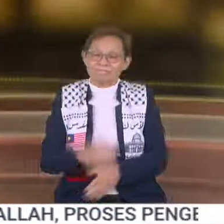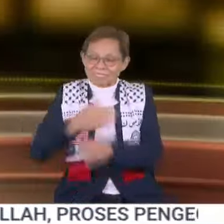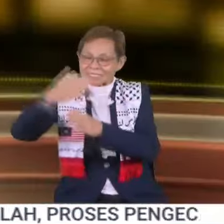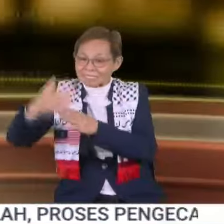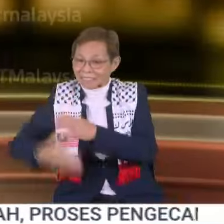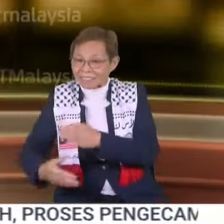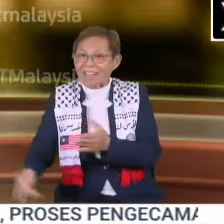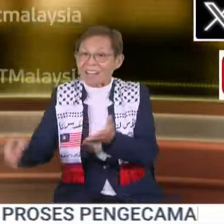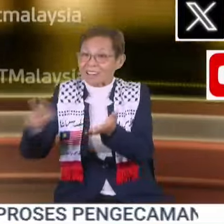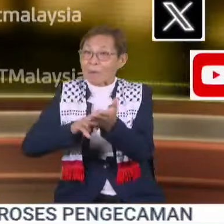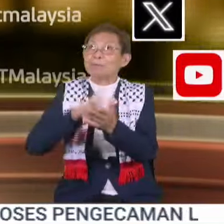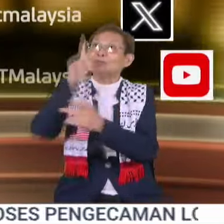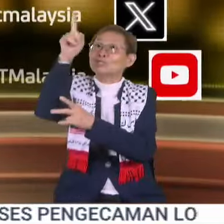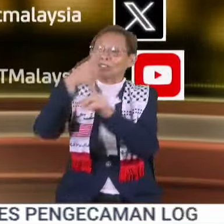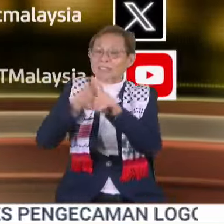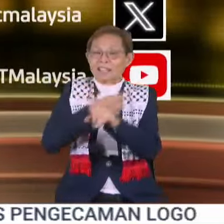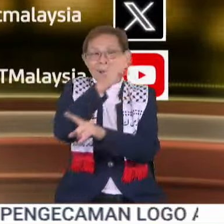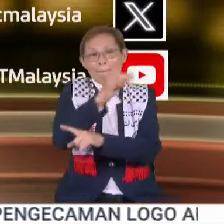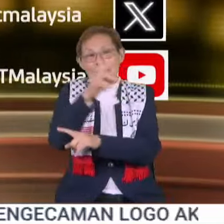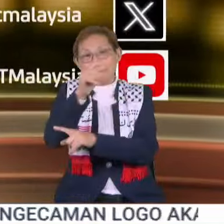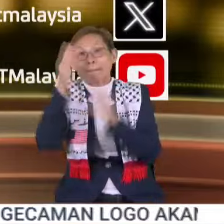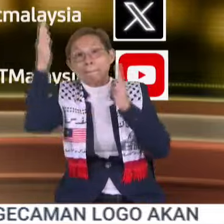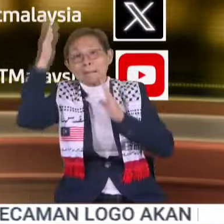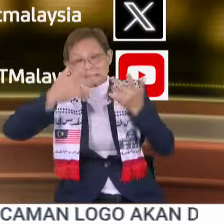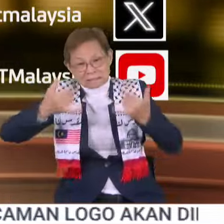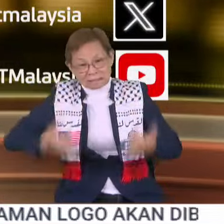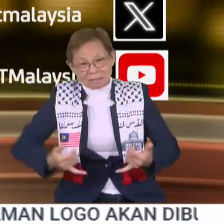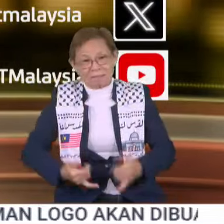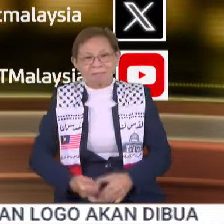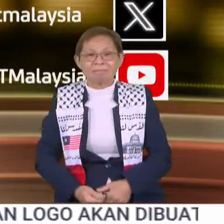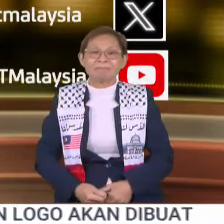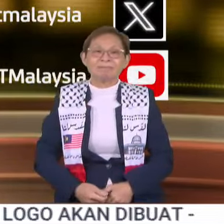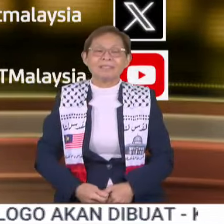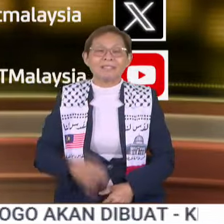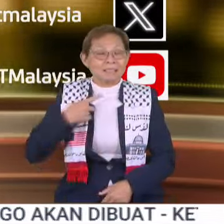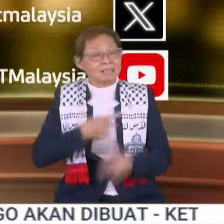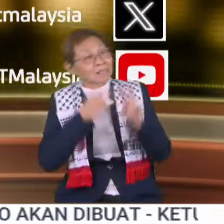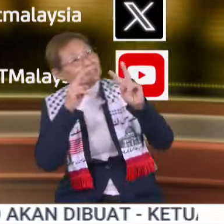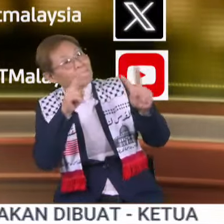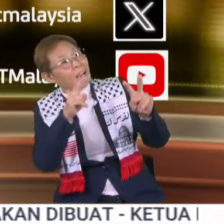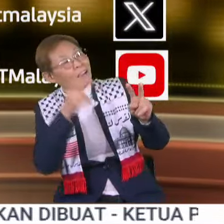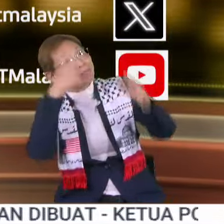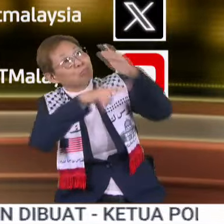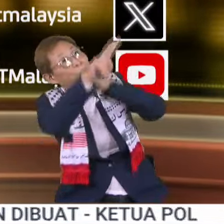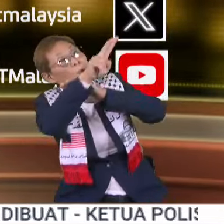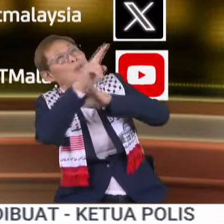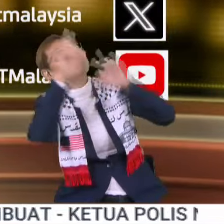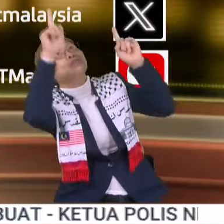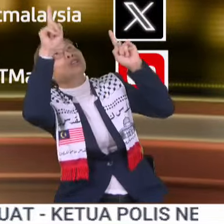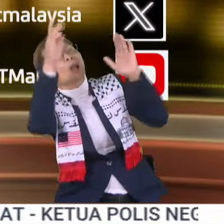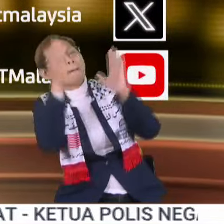sekian sahaja laporan cuaca daripada Met Malaysia buat masa kini. Sebelum kita berpisah, kita lihat dulu ramalan cuaca